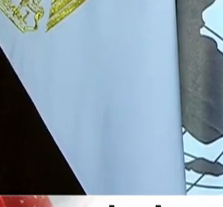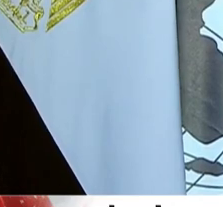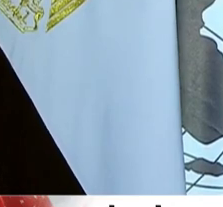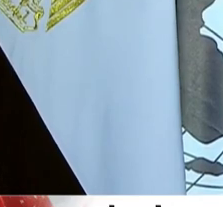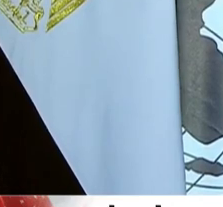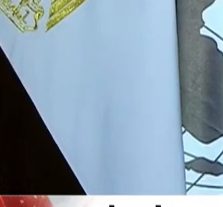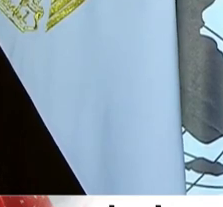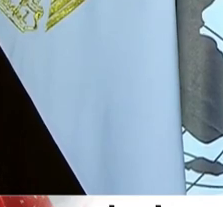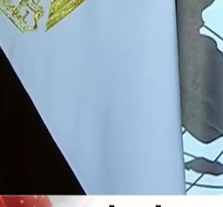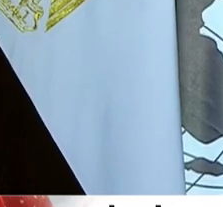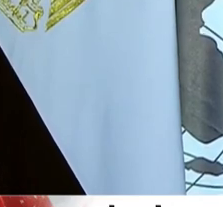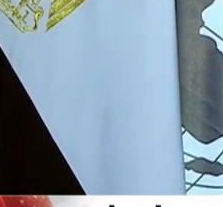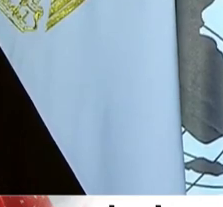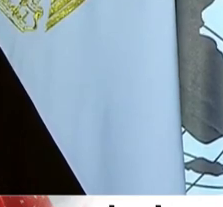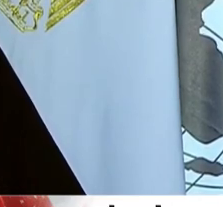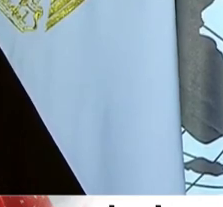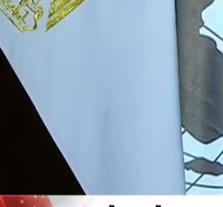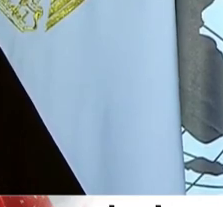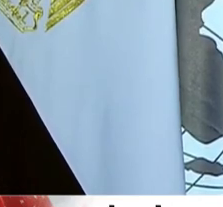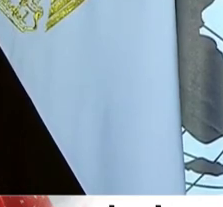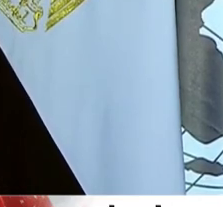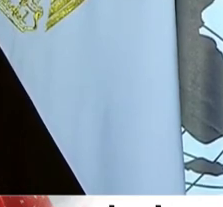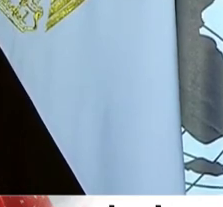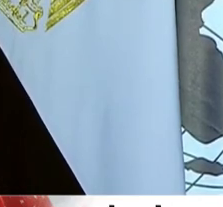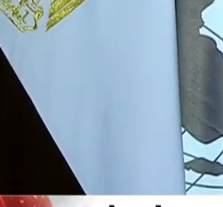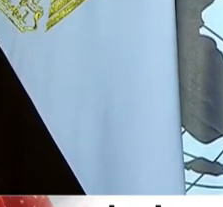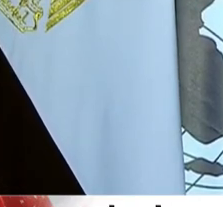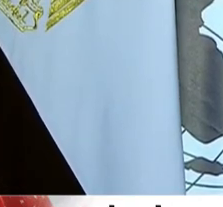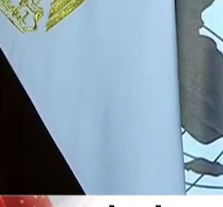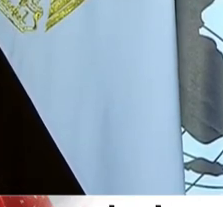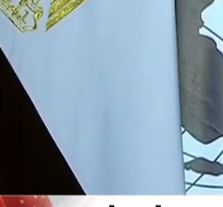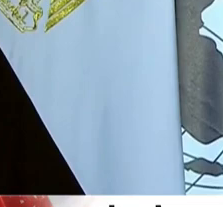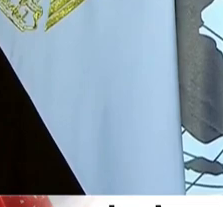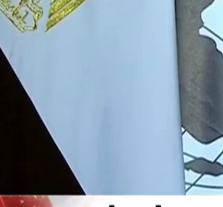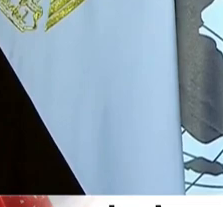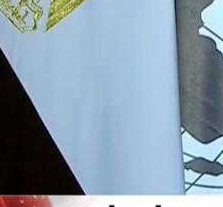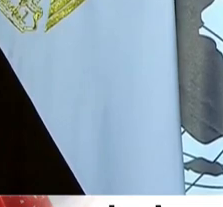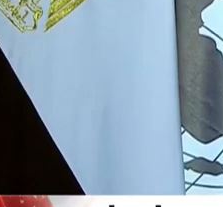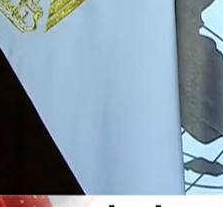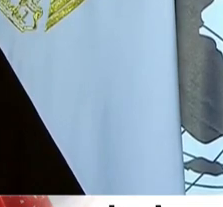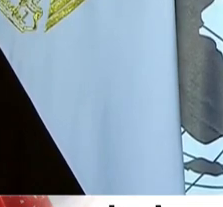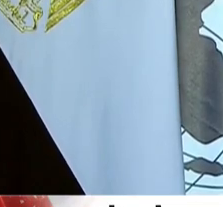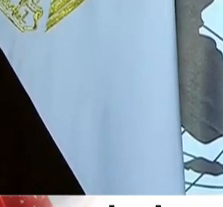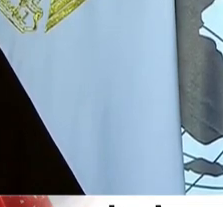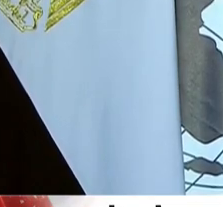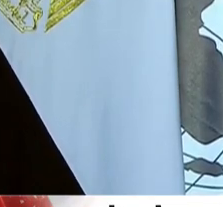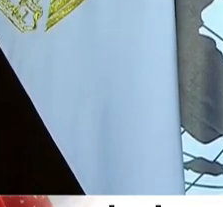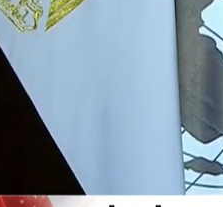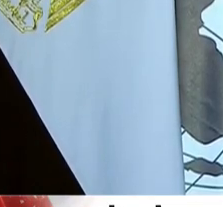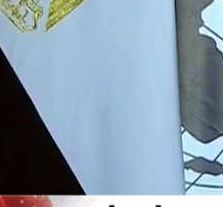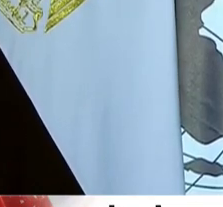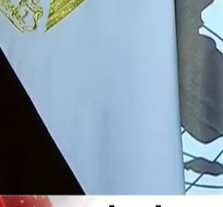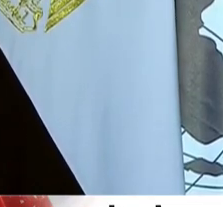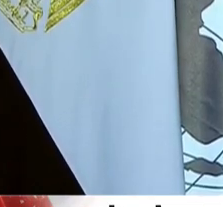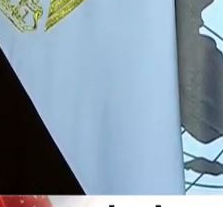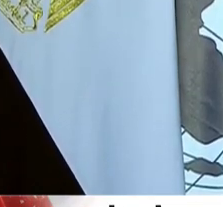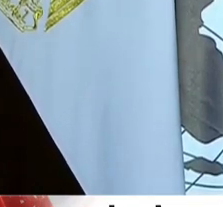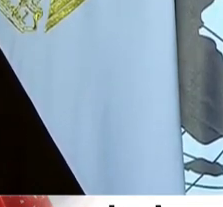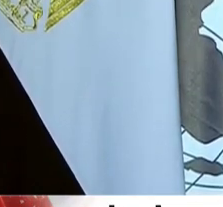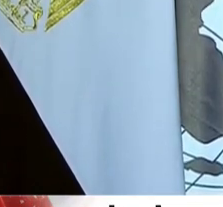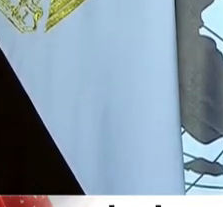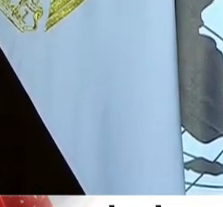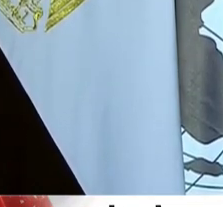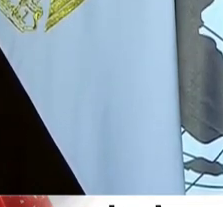جاز التعبير، وهناك شراكة متوازنة بين الدولة والمستثمرين لدعم الاقتصاد الأخضر.